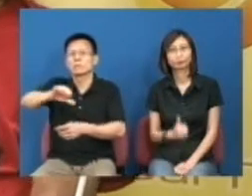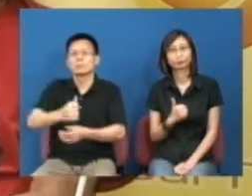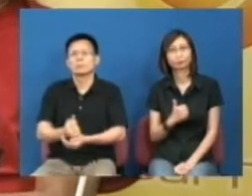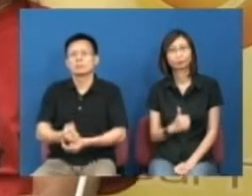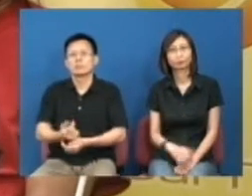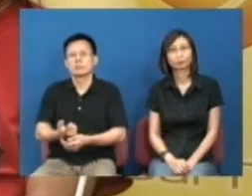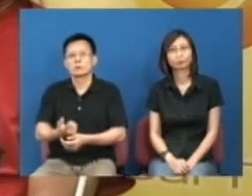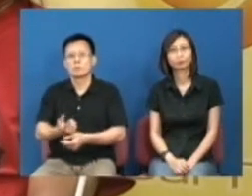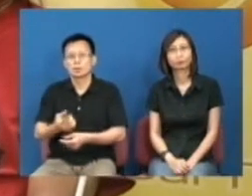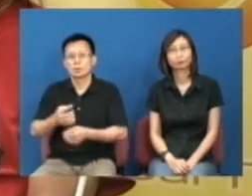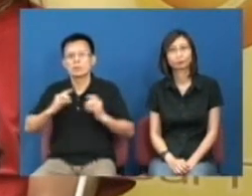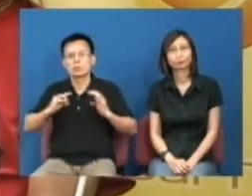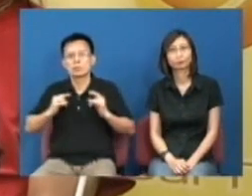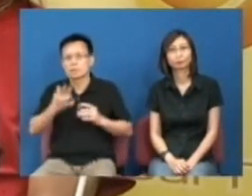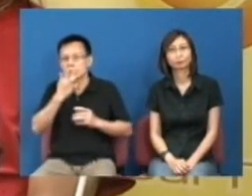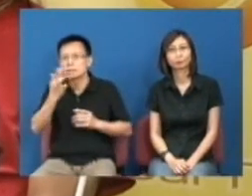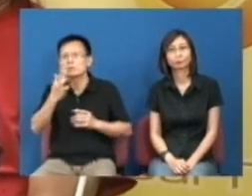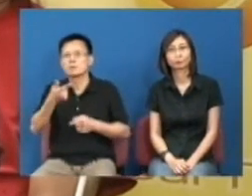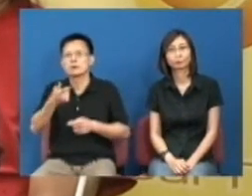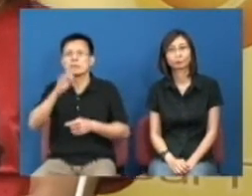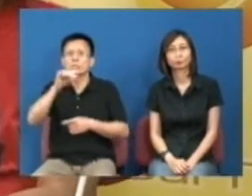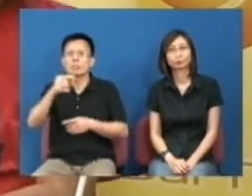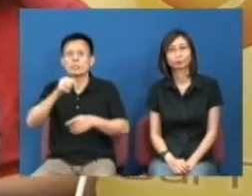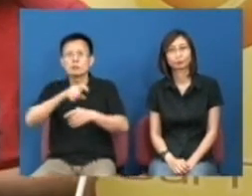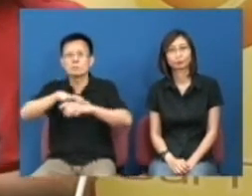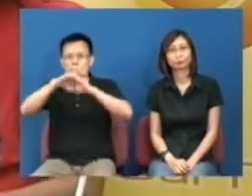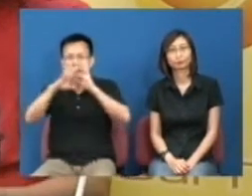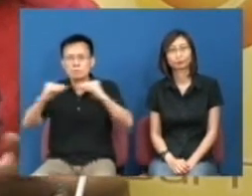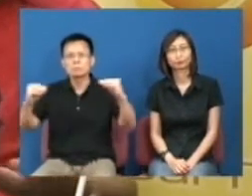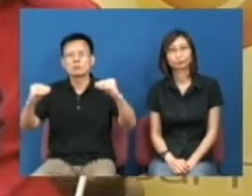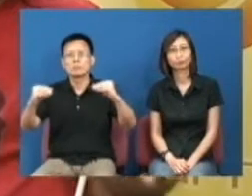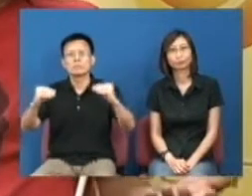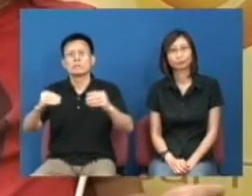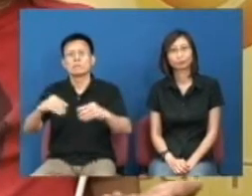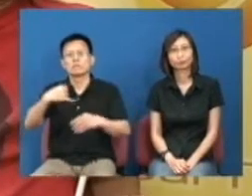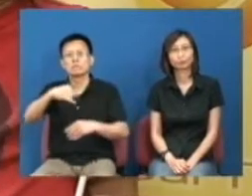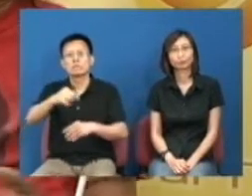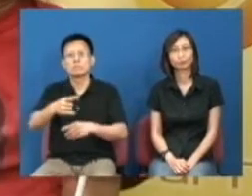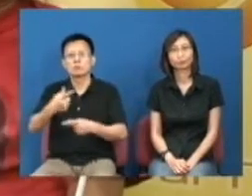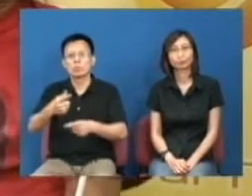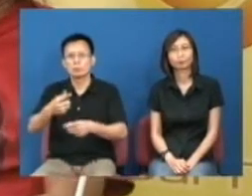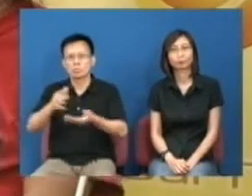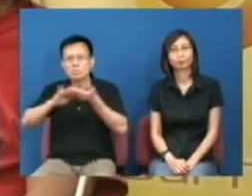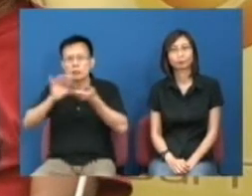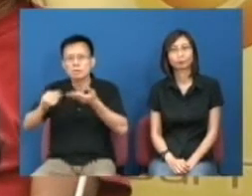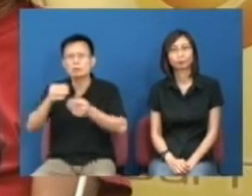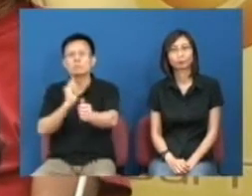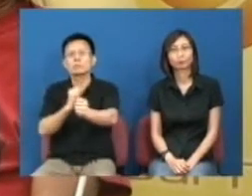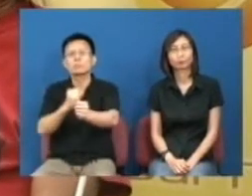是？私煙你做到嗎？是不是？你有些明框框的罪行你做到嗎？做不到的，根本